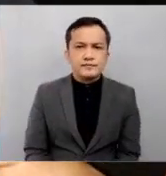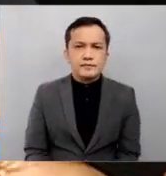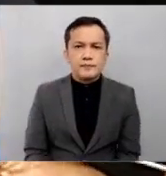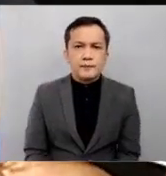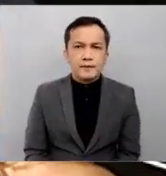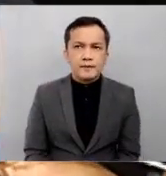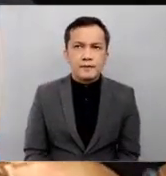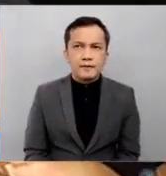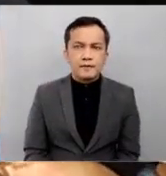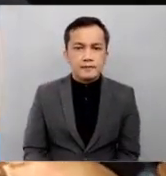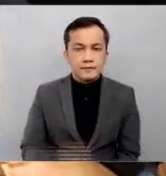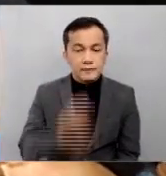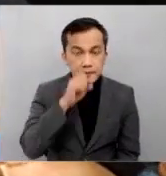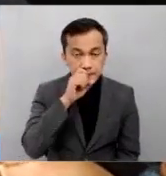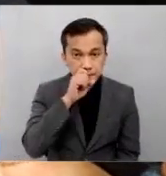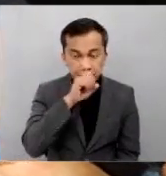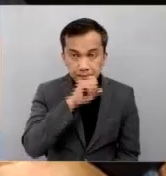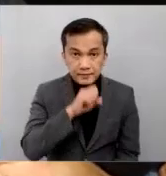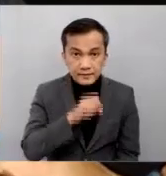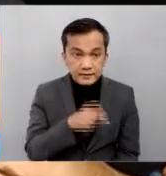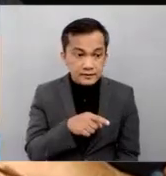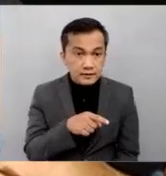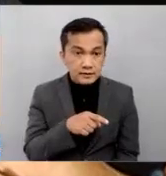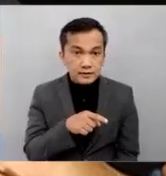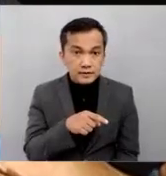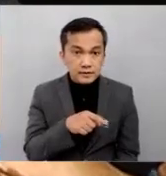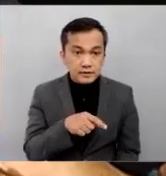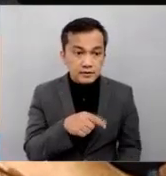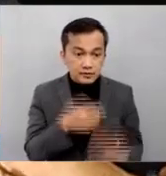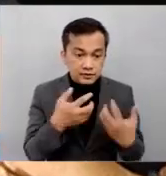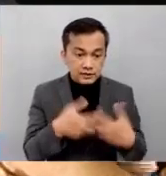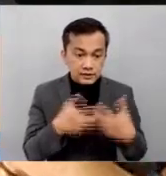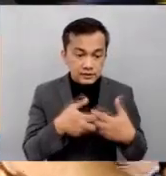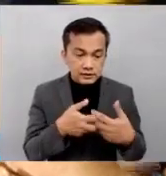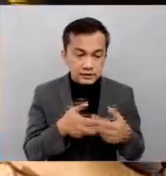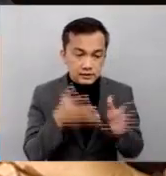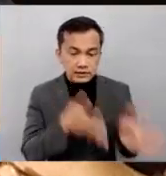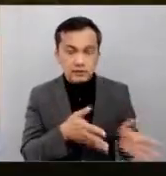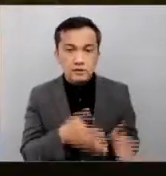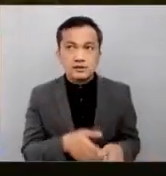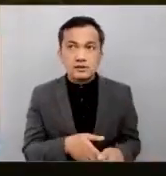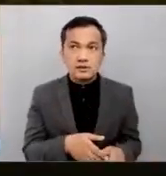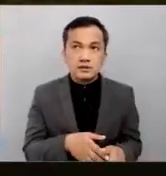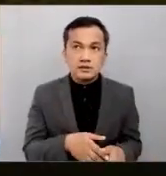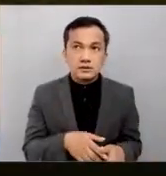yung drilling machine at later on, nagliyab.